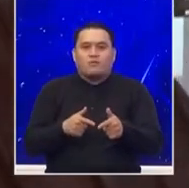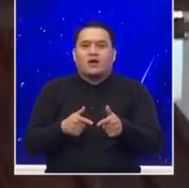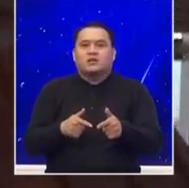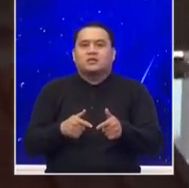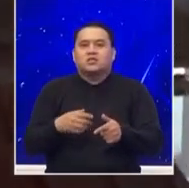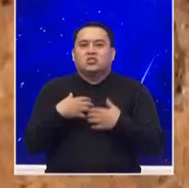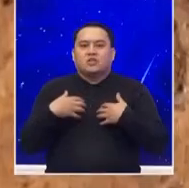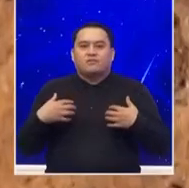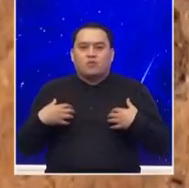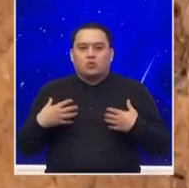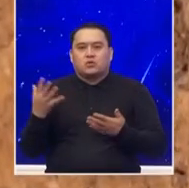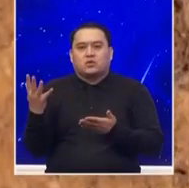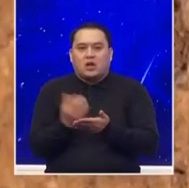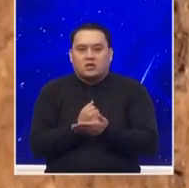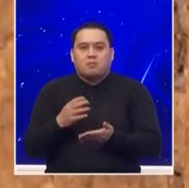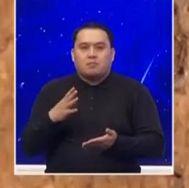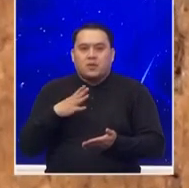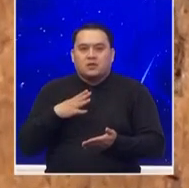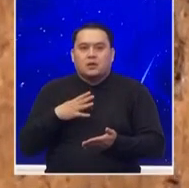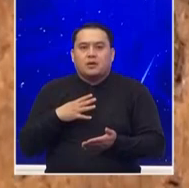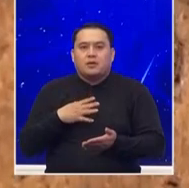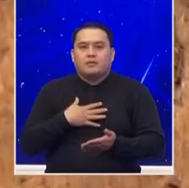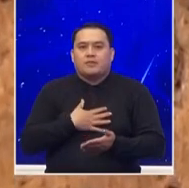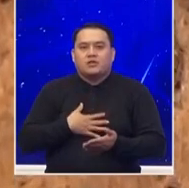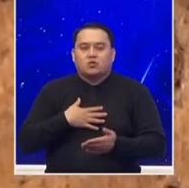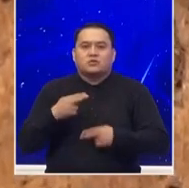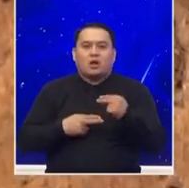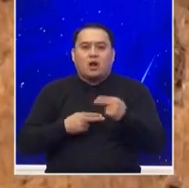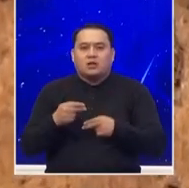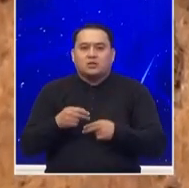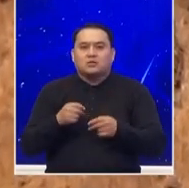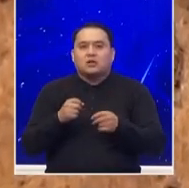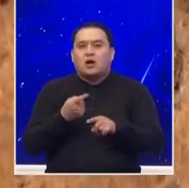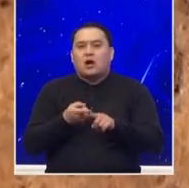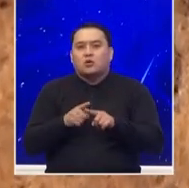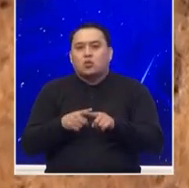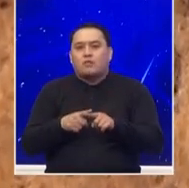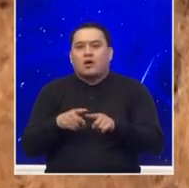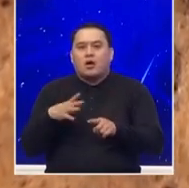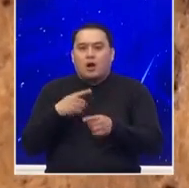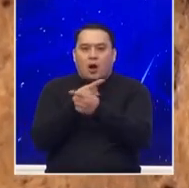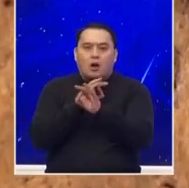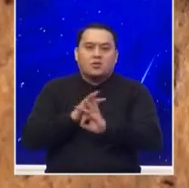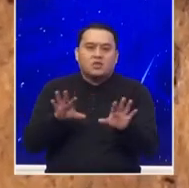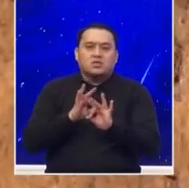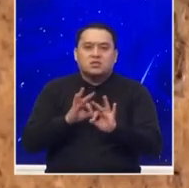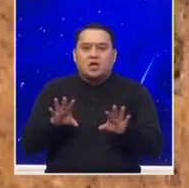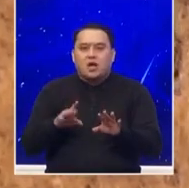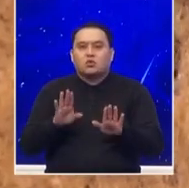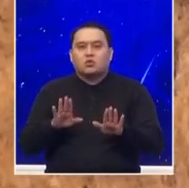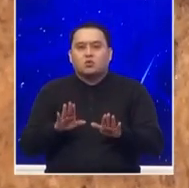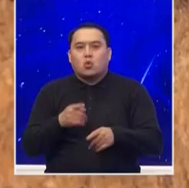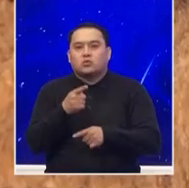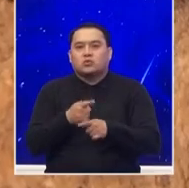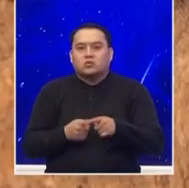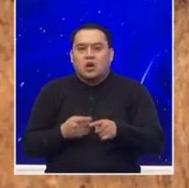Следы животных на плитке, судя по всему, мало беспокоили средневековых строителей и заказчиков. В конце концов, объясняют специалисты, это лишь